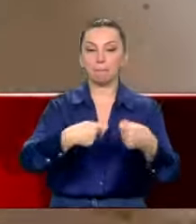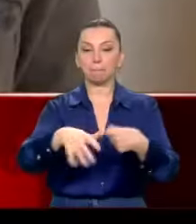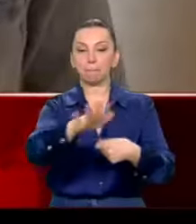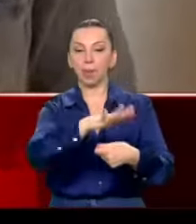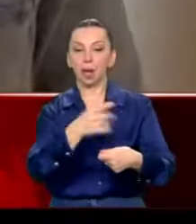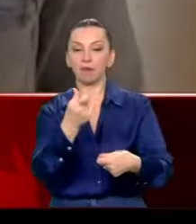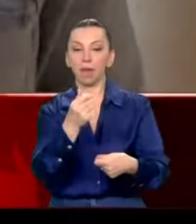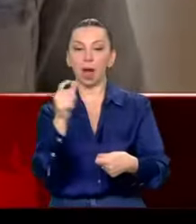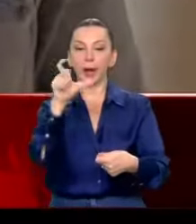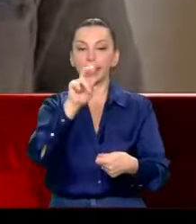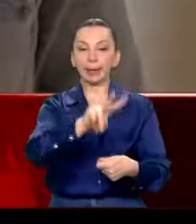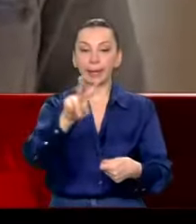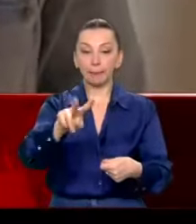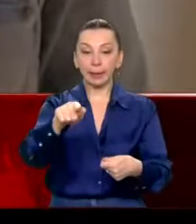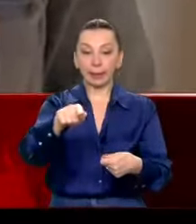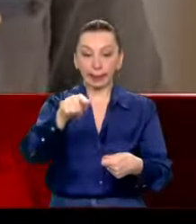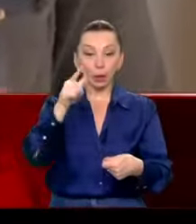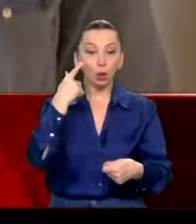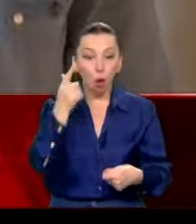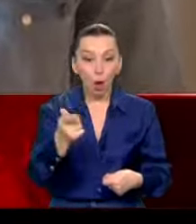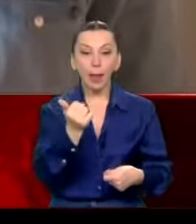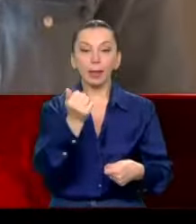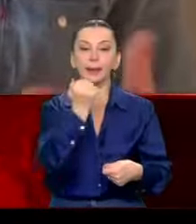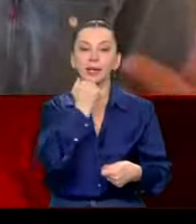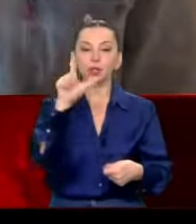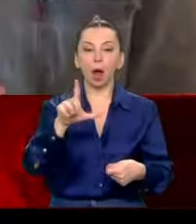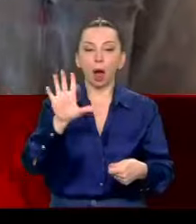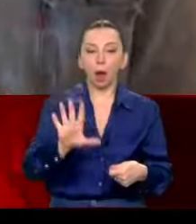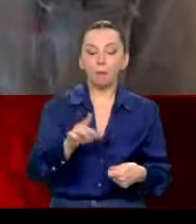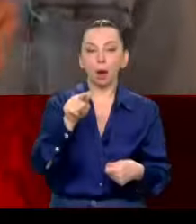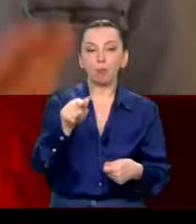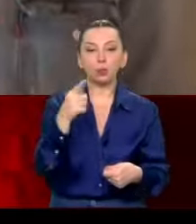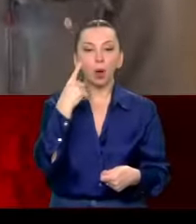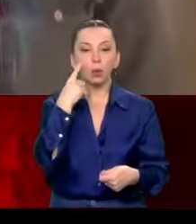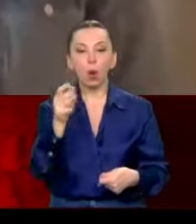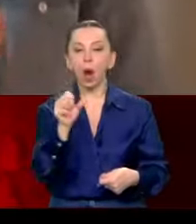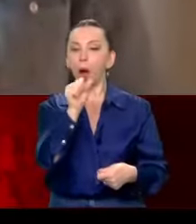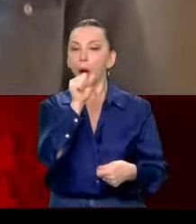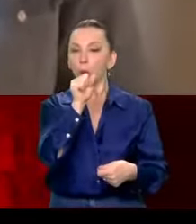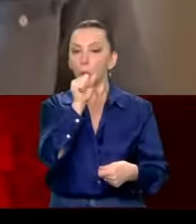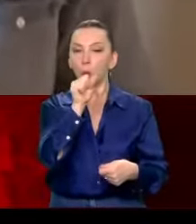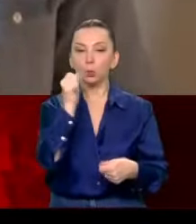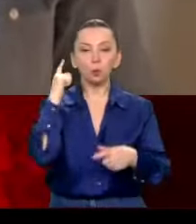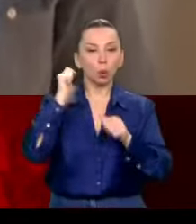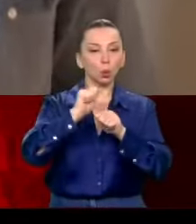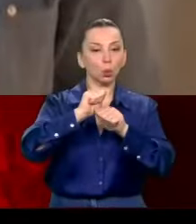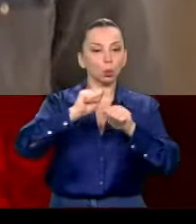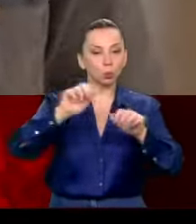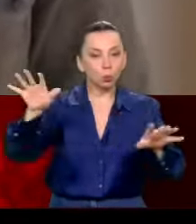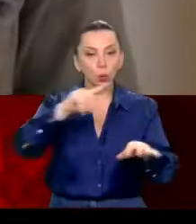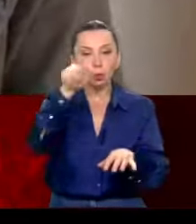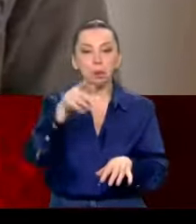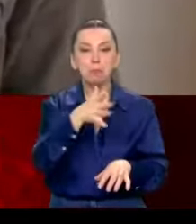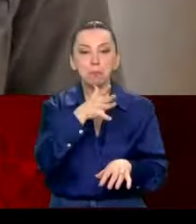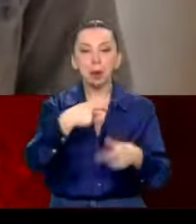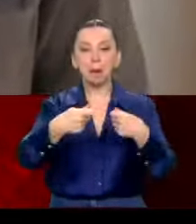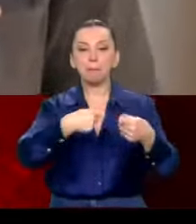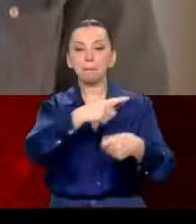oluşan fiyatlar ayın 22'si itibariyle geçerli. Ancak bunun anons edilmesi, bu verilerin bilinmesi